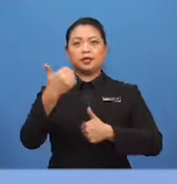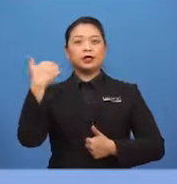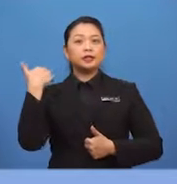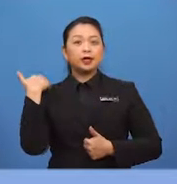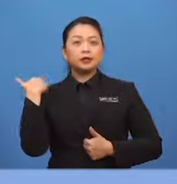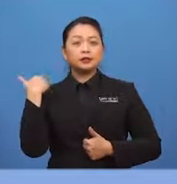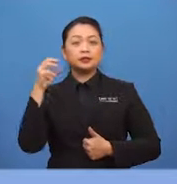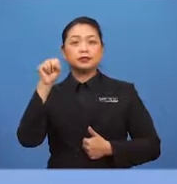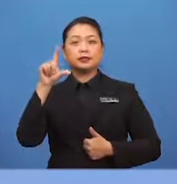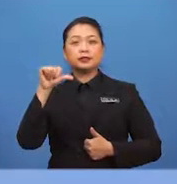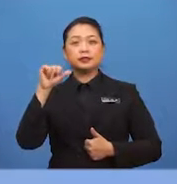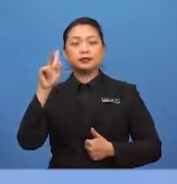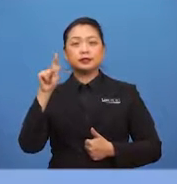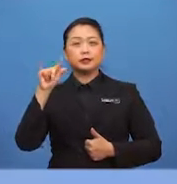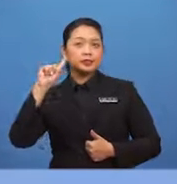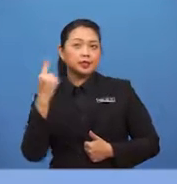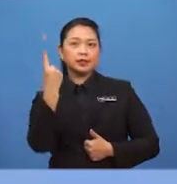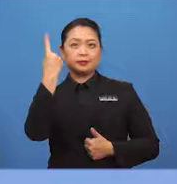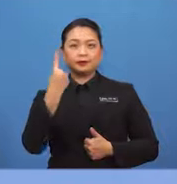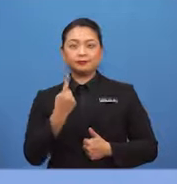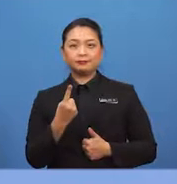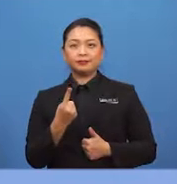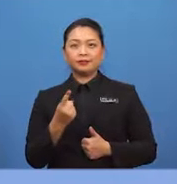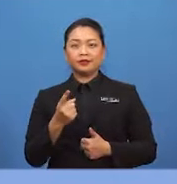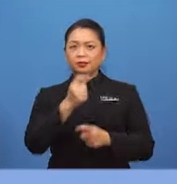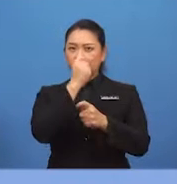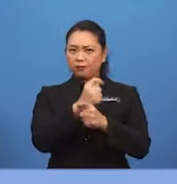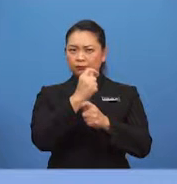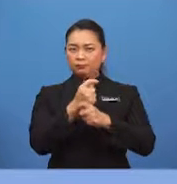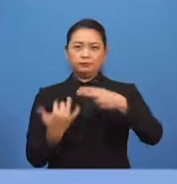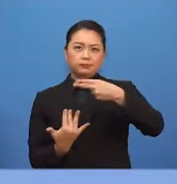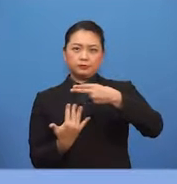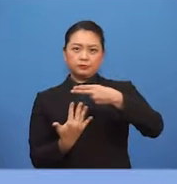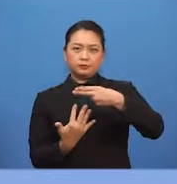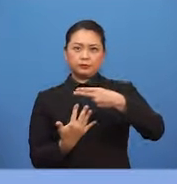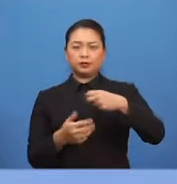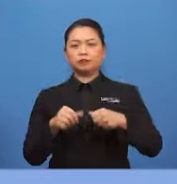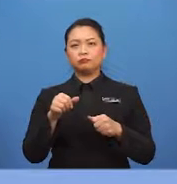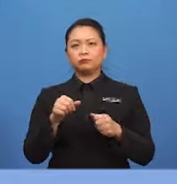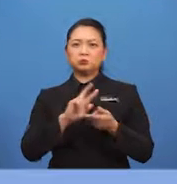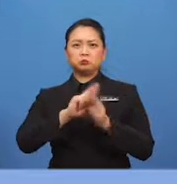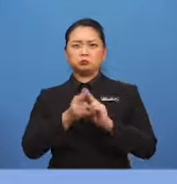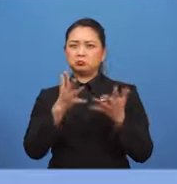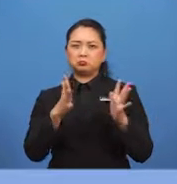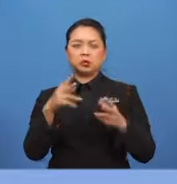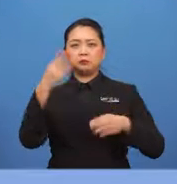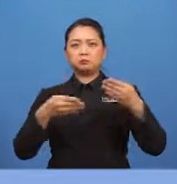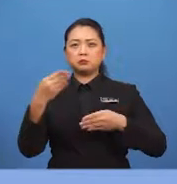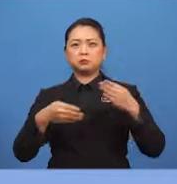daripada silika sahaja. Kaca ini tahan haba dan lengai terhadap bahan